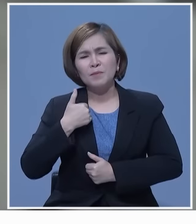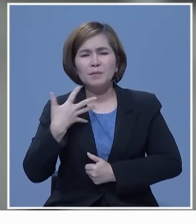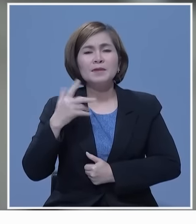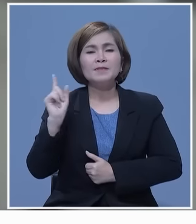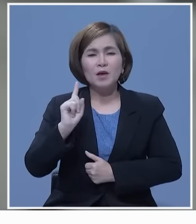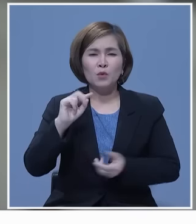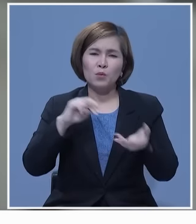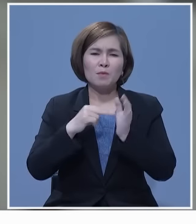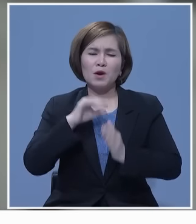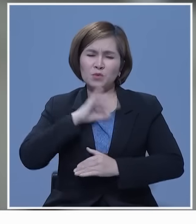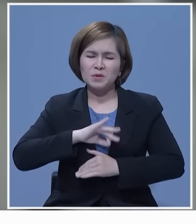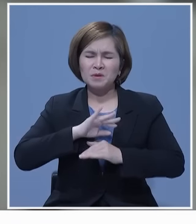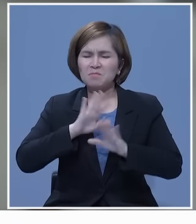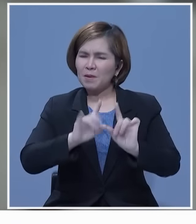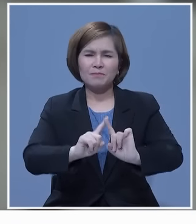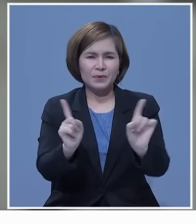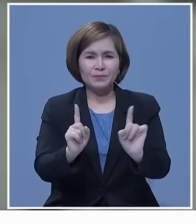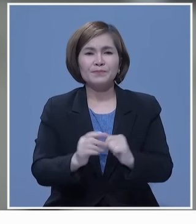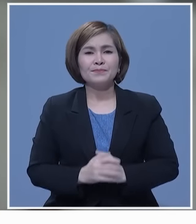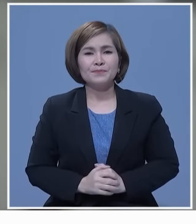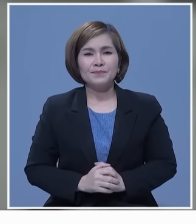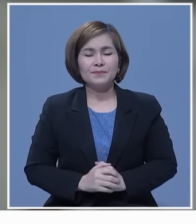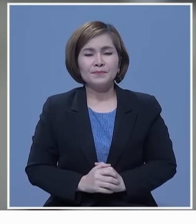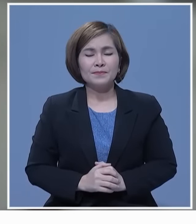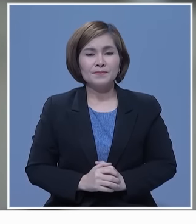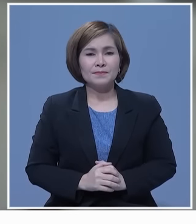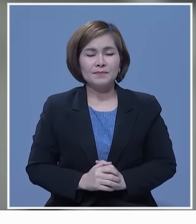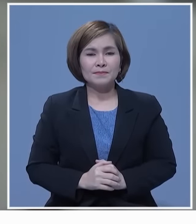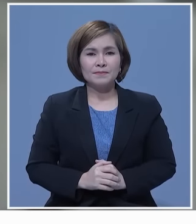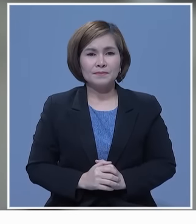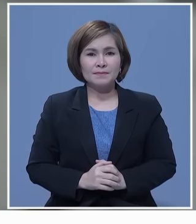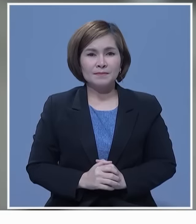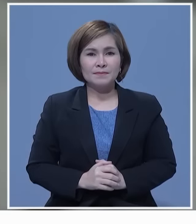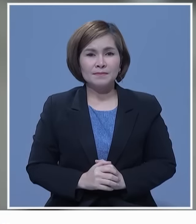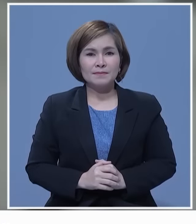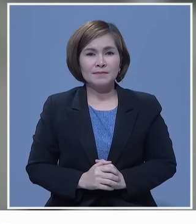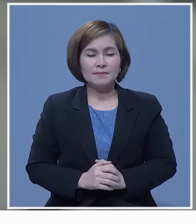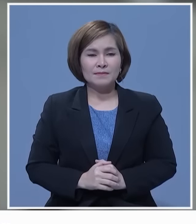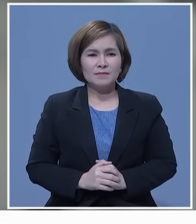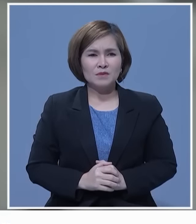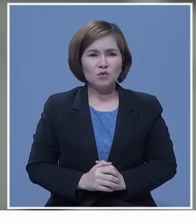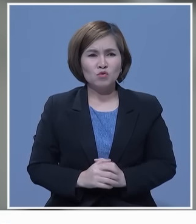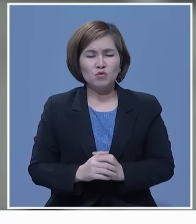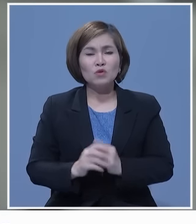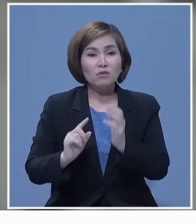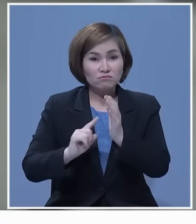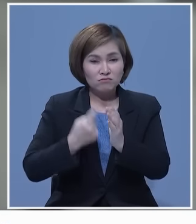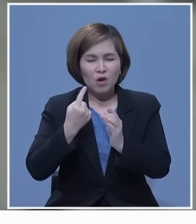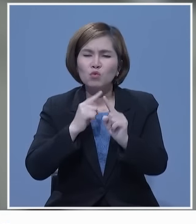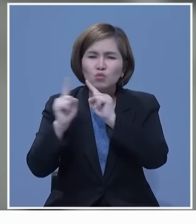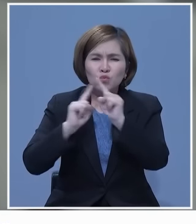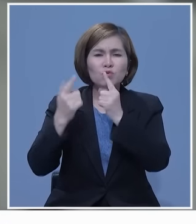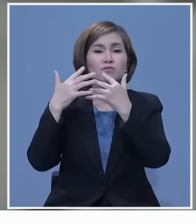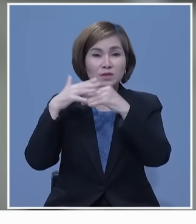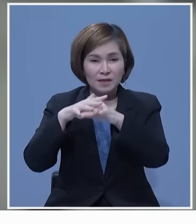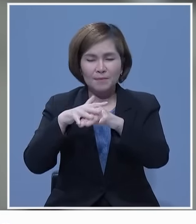เทียบเคียงกับความรู้สึกแบบนั้นเพียงแต่ว่าเมื่อสิ่งที่มันเกิดขึ้นไม่ตรงกับสิ่งที่เราได้พูด